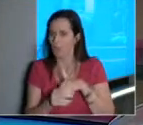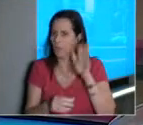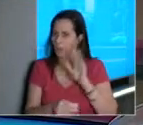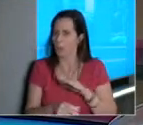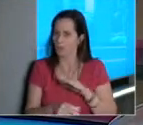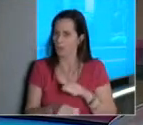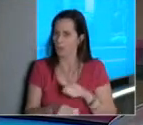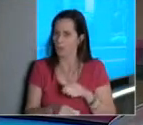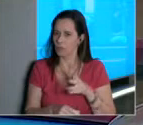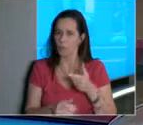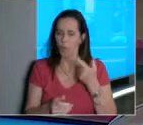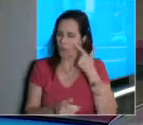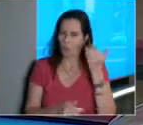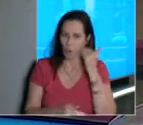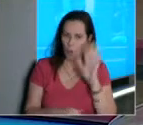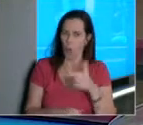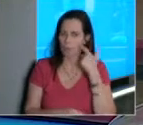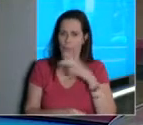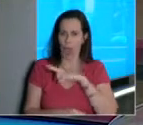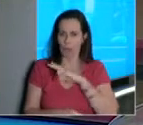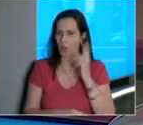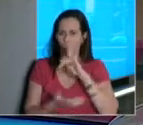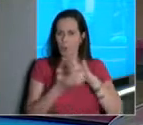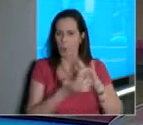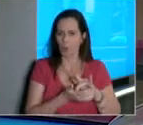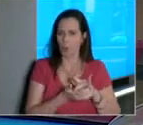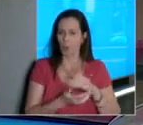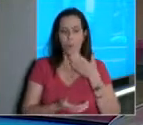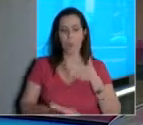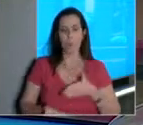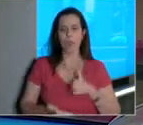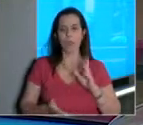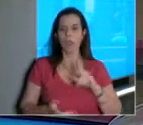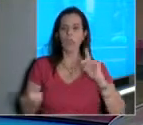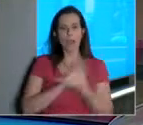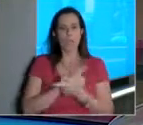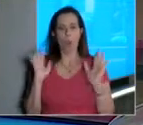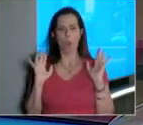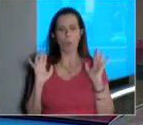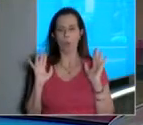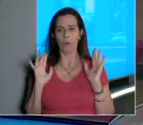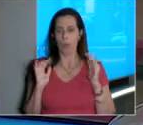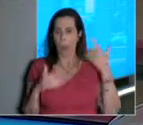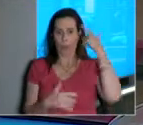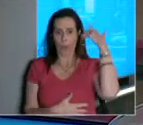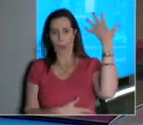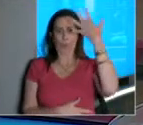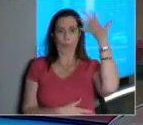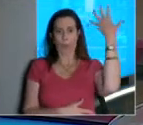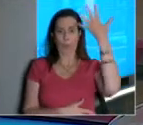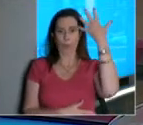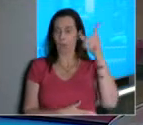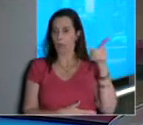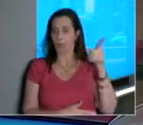של השכבות החלשות, רואים את זה בארצות הברית, רואים את זה בבריטניה, בכל מקום. בישראל נוצר היפוך. כן. האליטה...